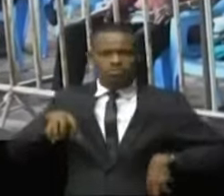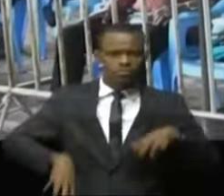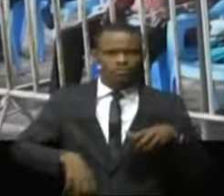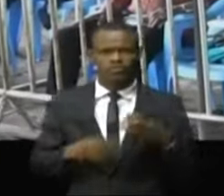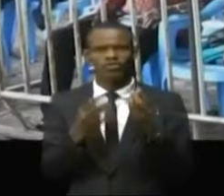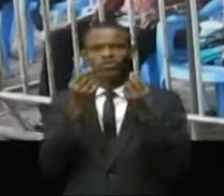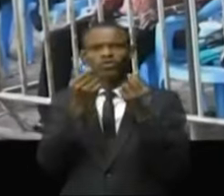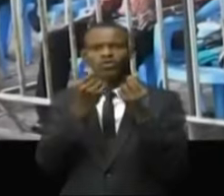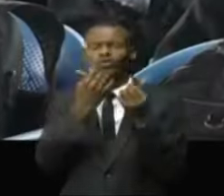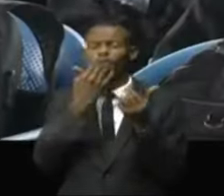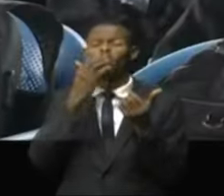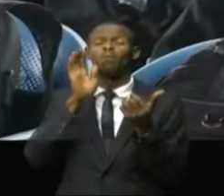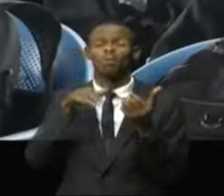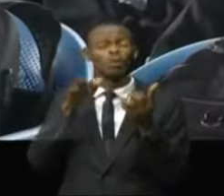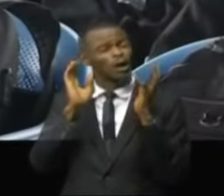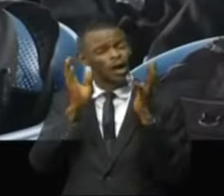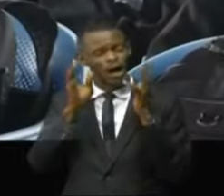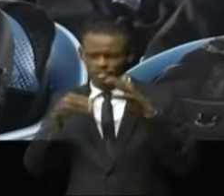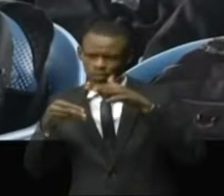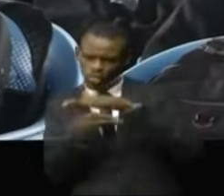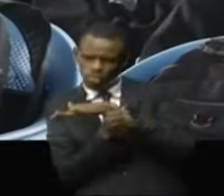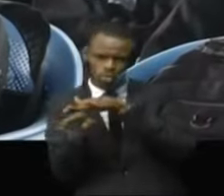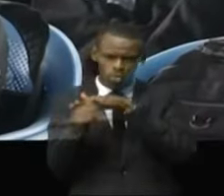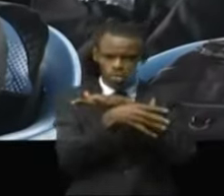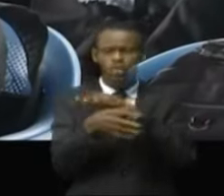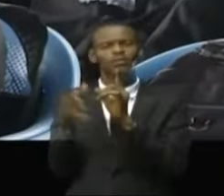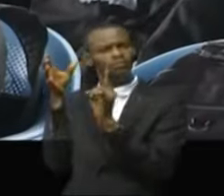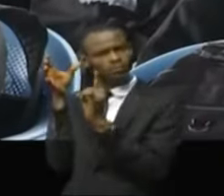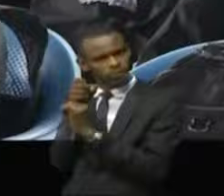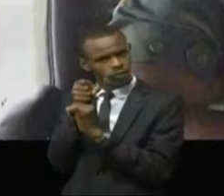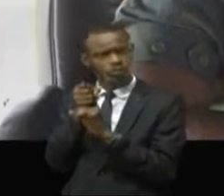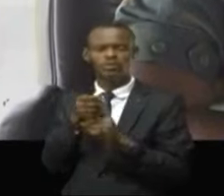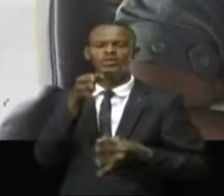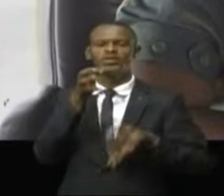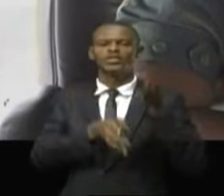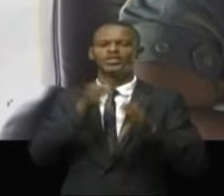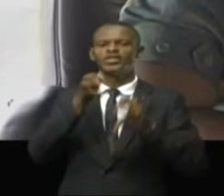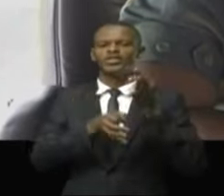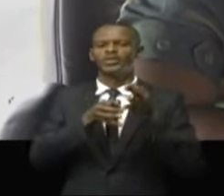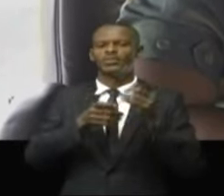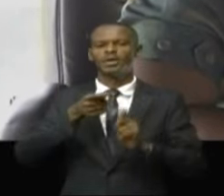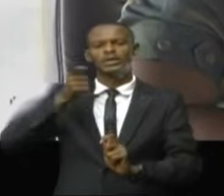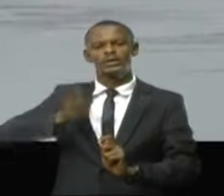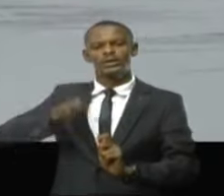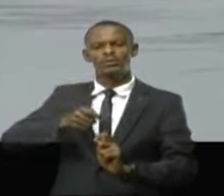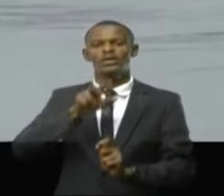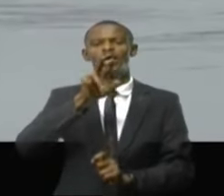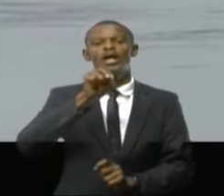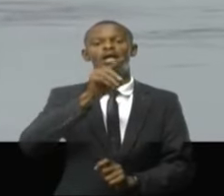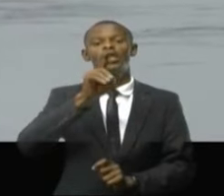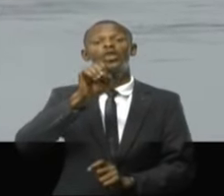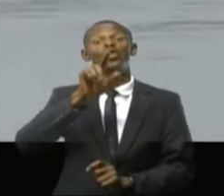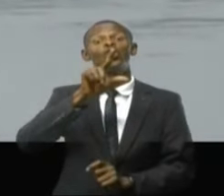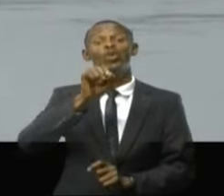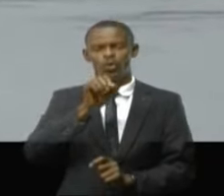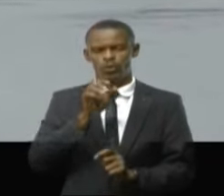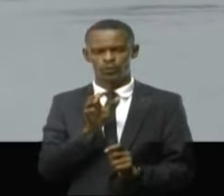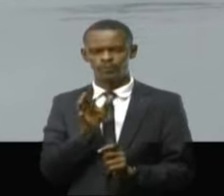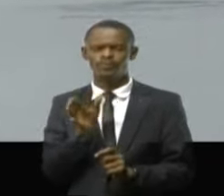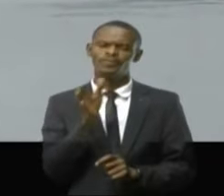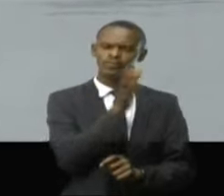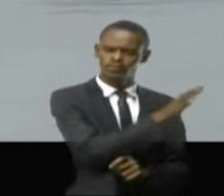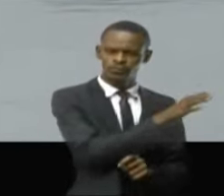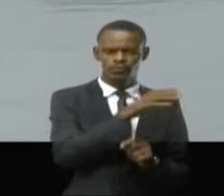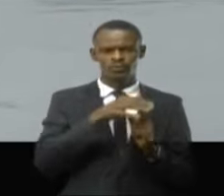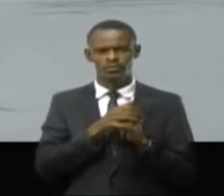à la cour militaire de Ndolo. La CEC a présenté ses moyens de défense aujourd'hui. Comptabilité macabre, 600